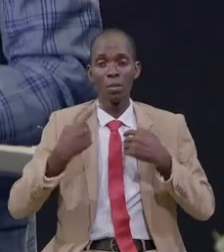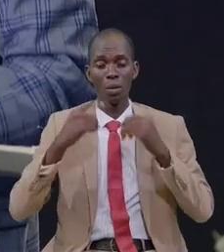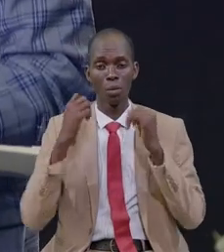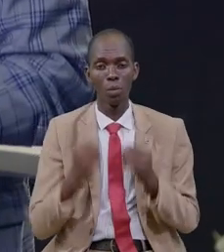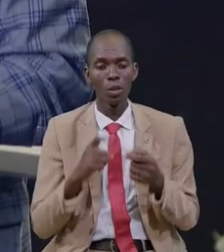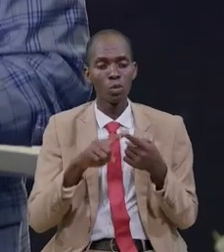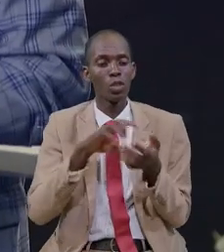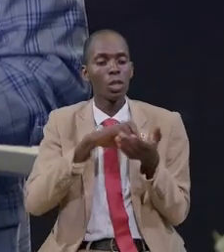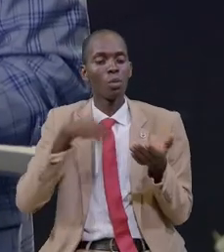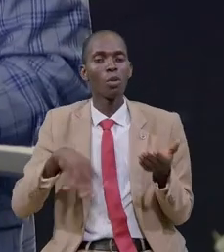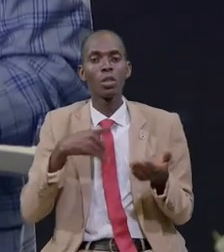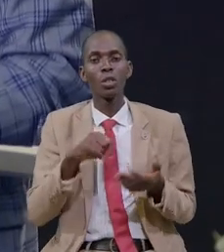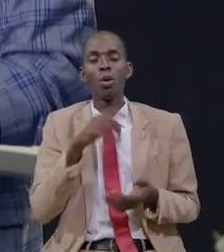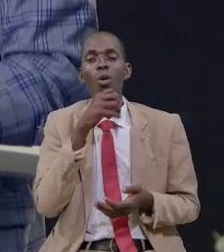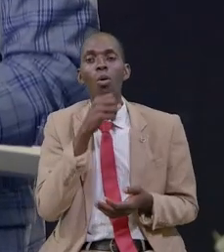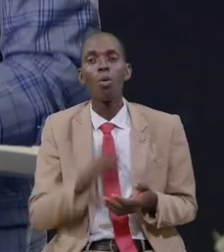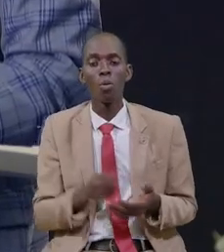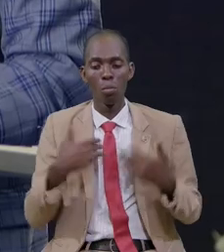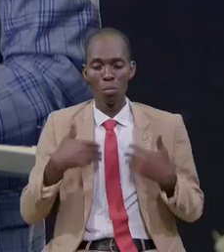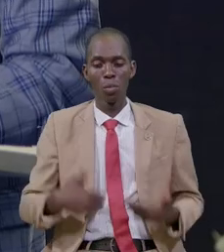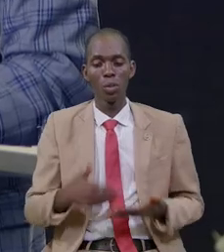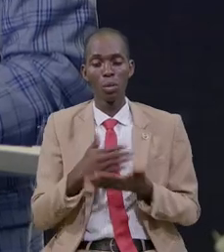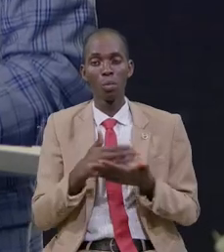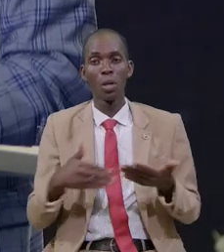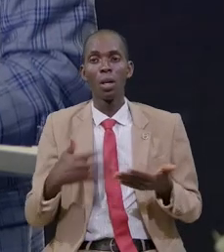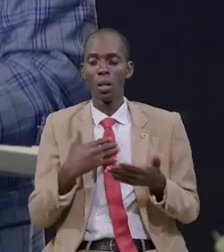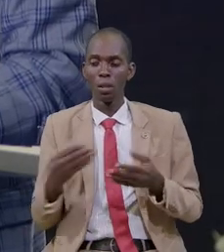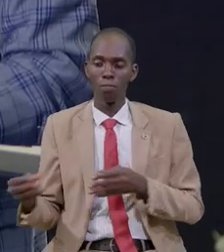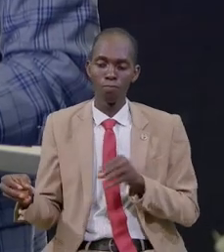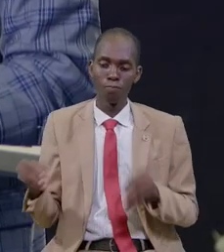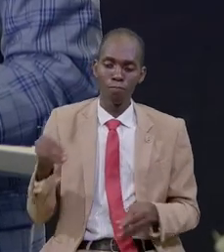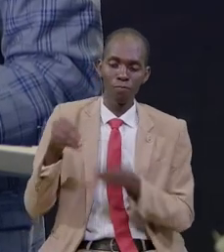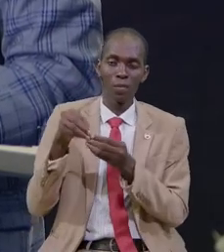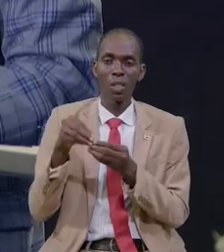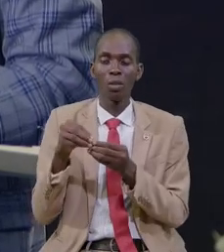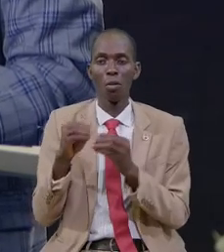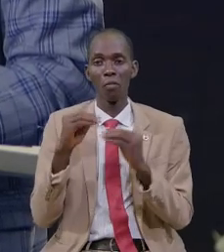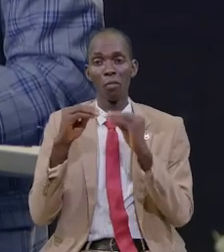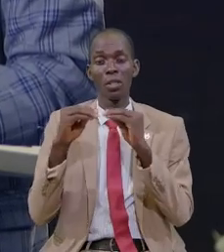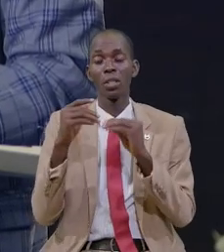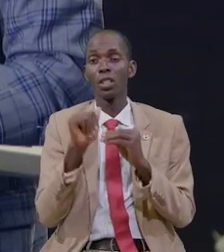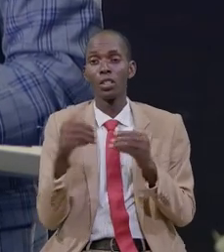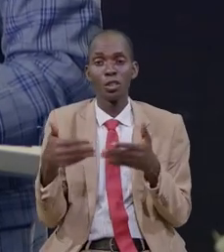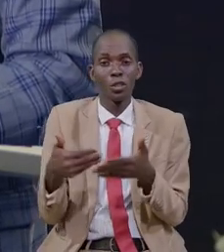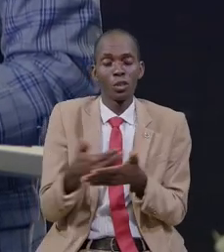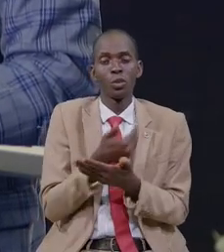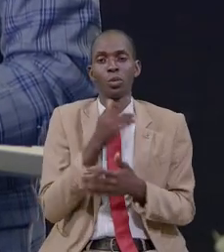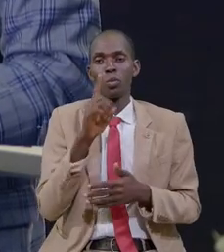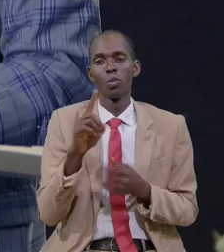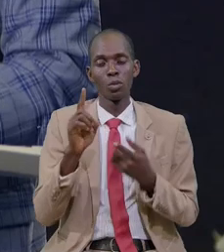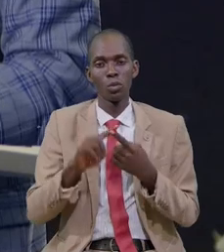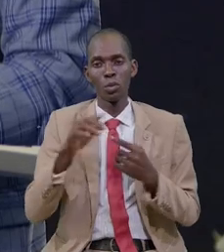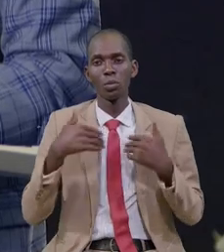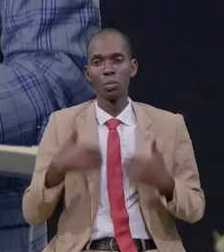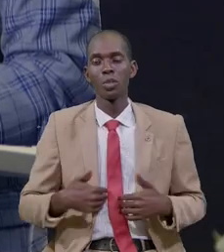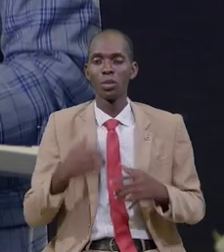enlever la partie gâtée et te donner une nouvelle partie dans ton corps. Crois en Dieu.